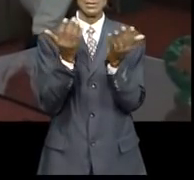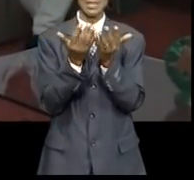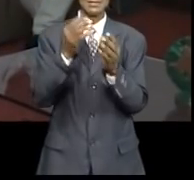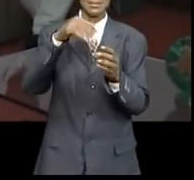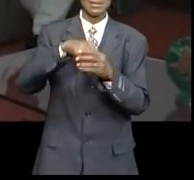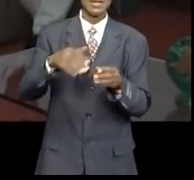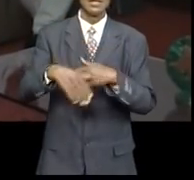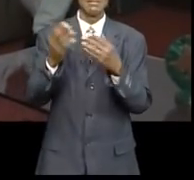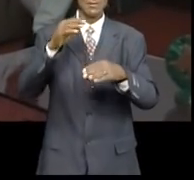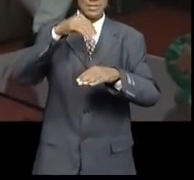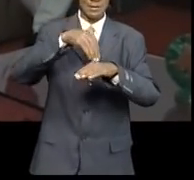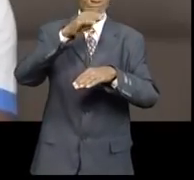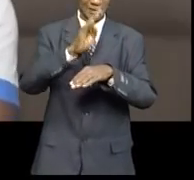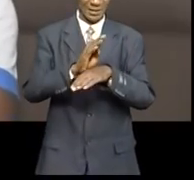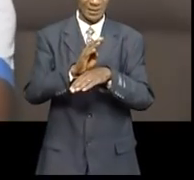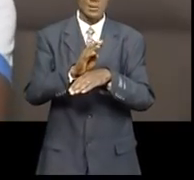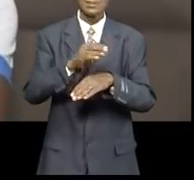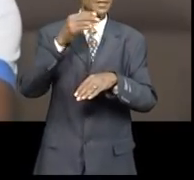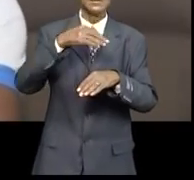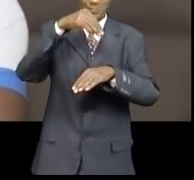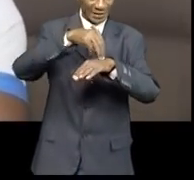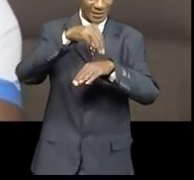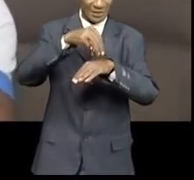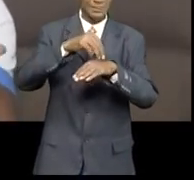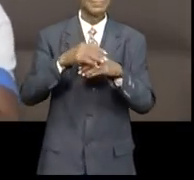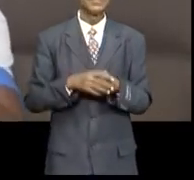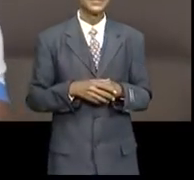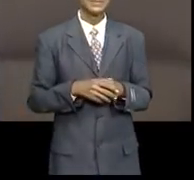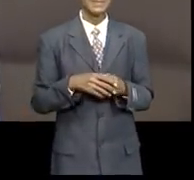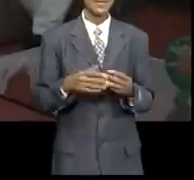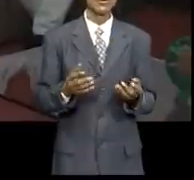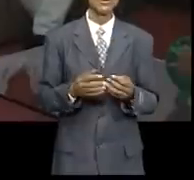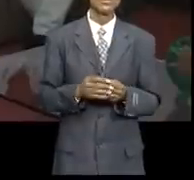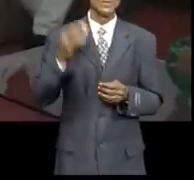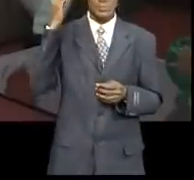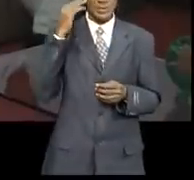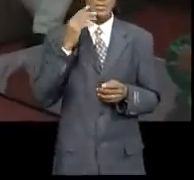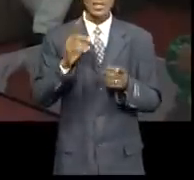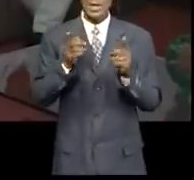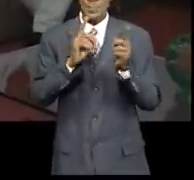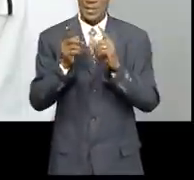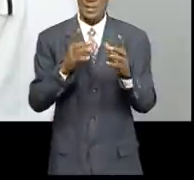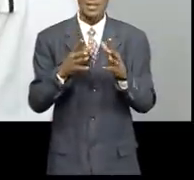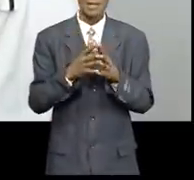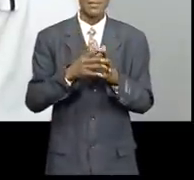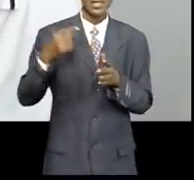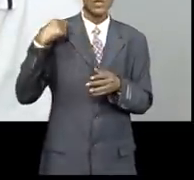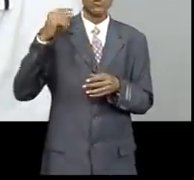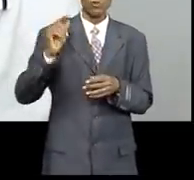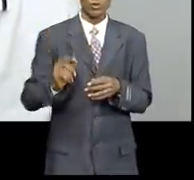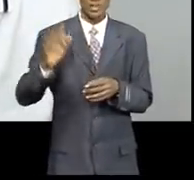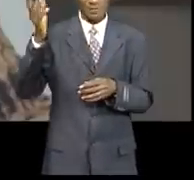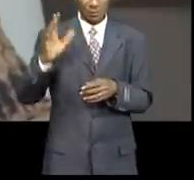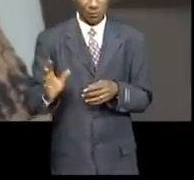des Sports, Serge Nkonde Tshembo, l'a fait savoir au gouverneur du Congo central, Atuma Tubwana, qui s'est fait accompagner de